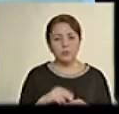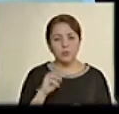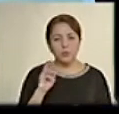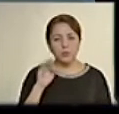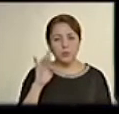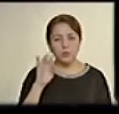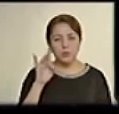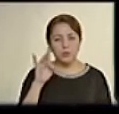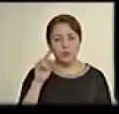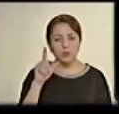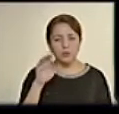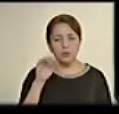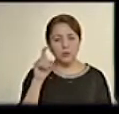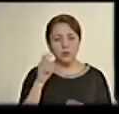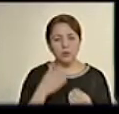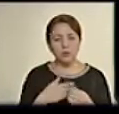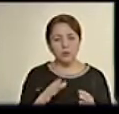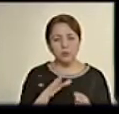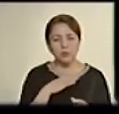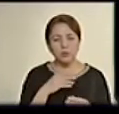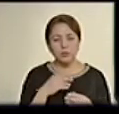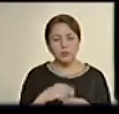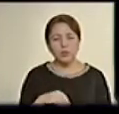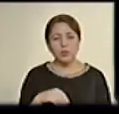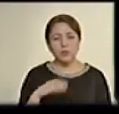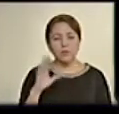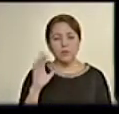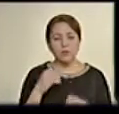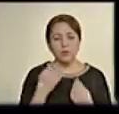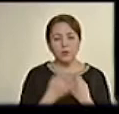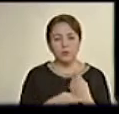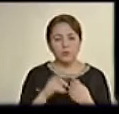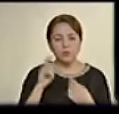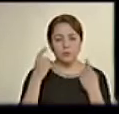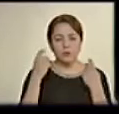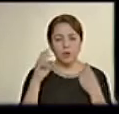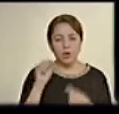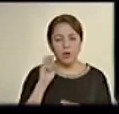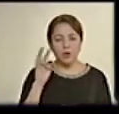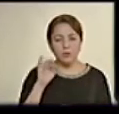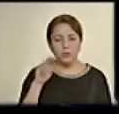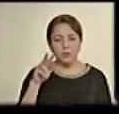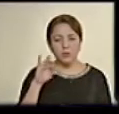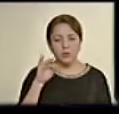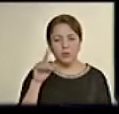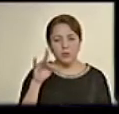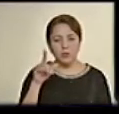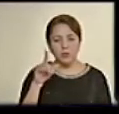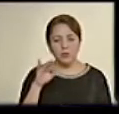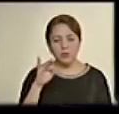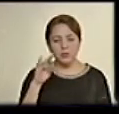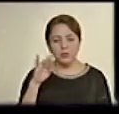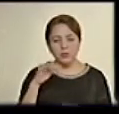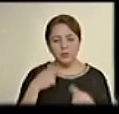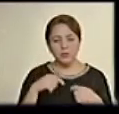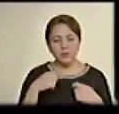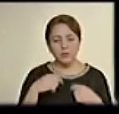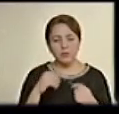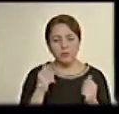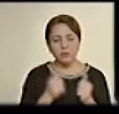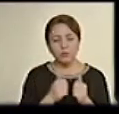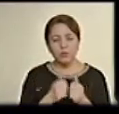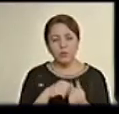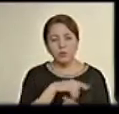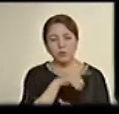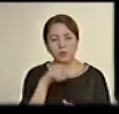o'z faoliyatini yakunladi. Natijada Buxoro amirligining asosiy savdodagi qo'shnilari bular